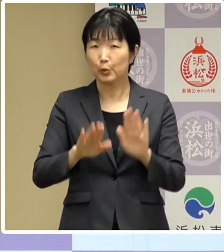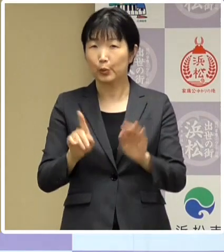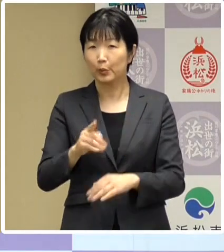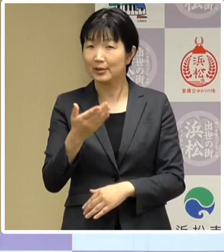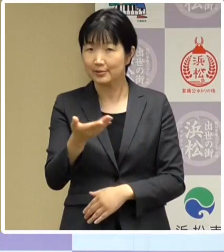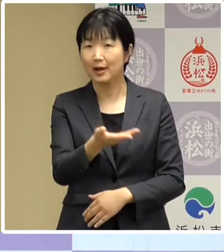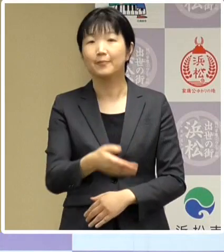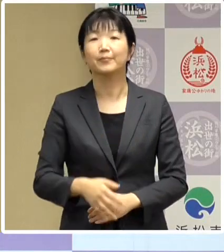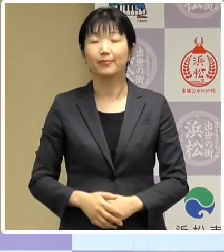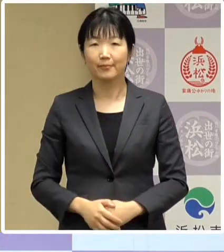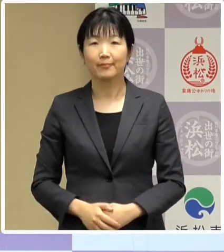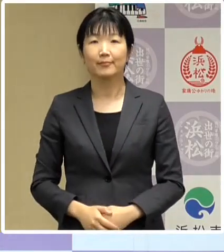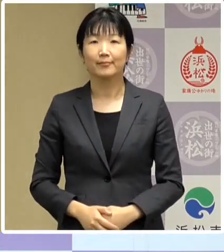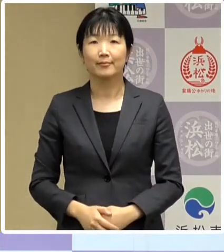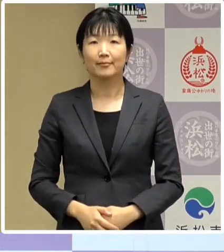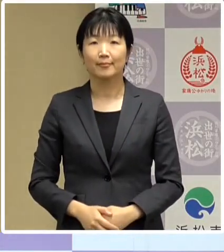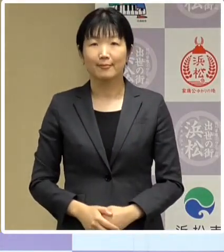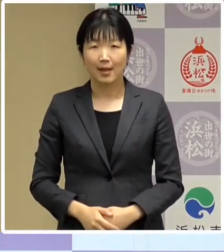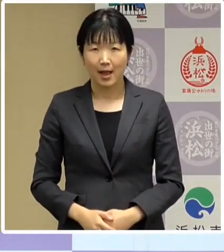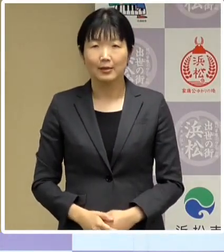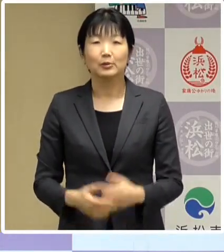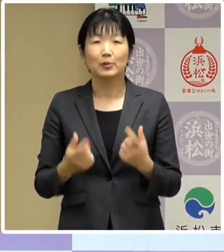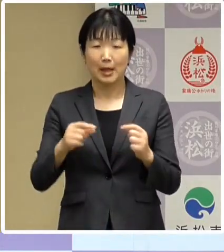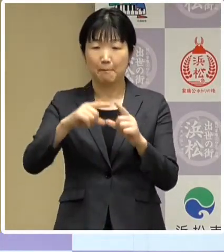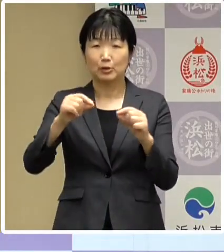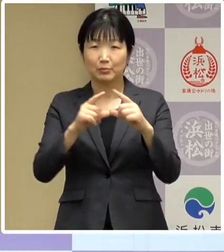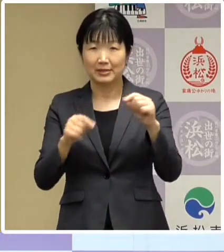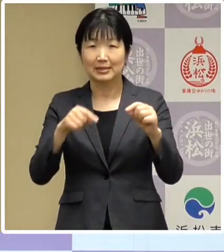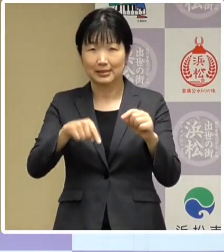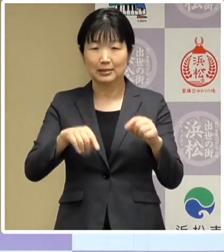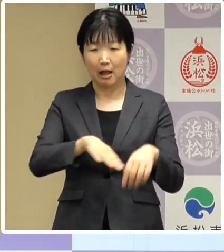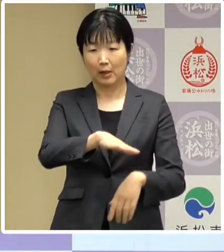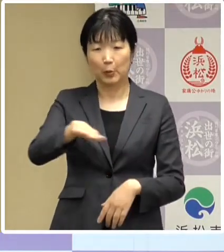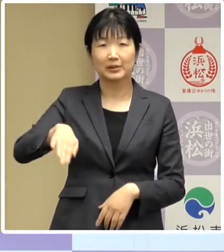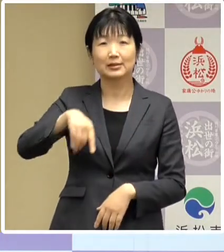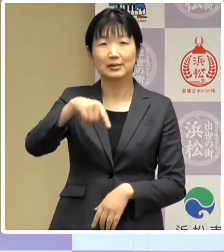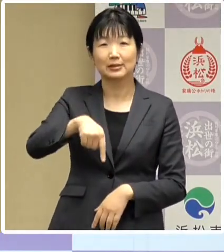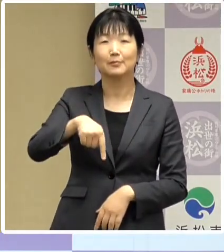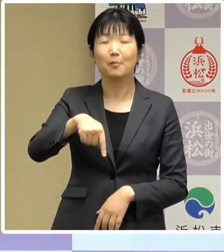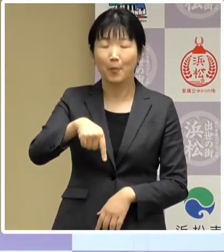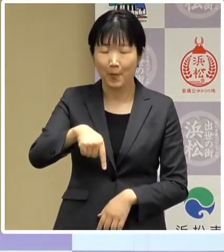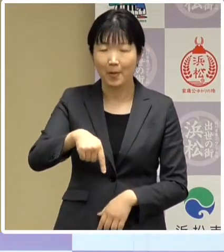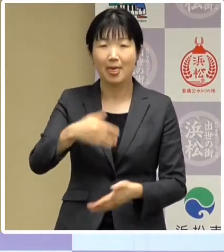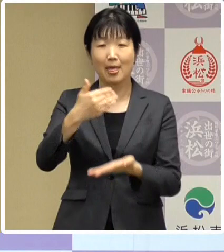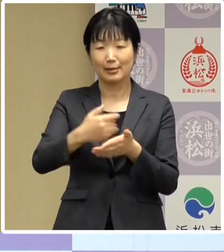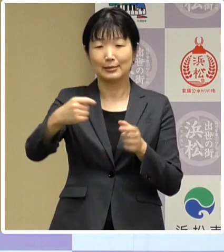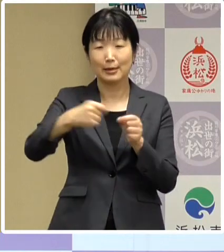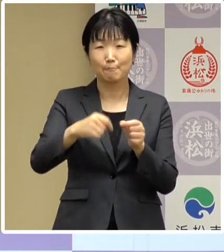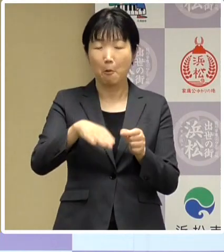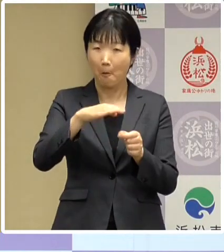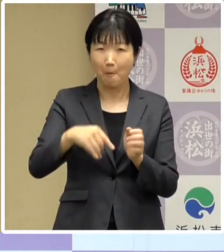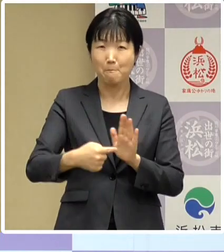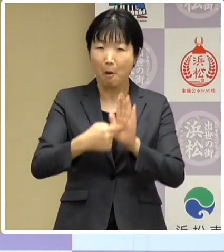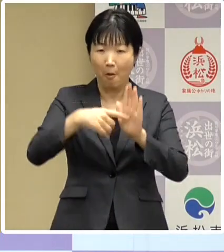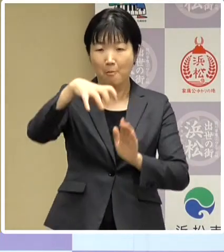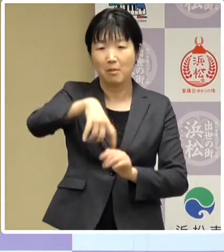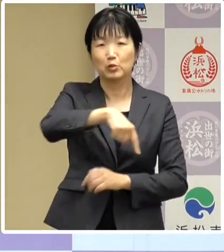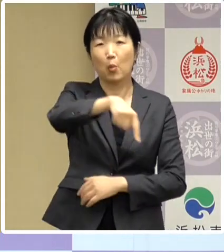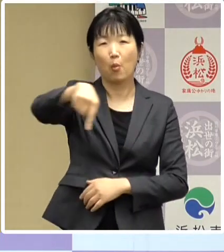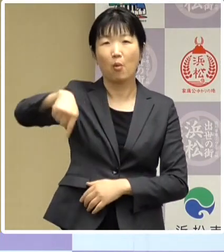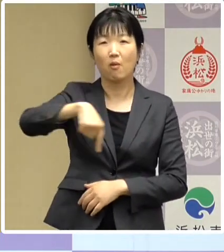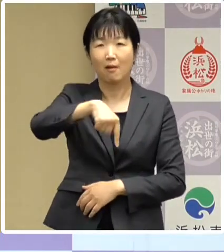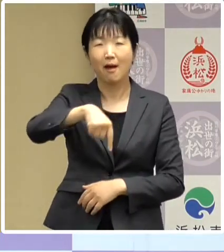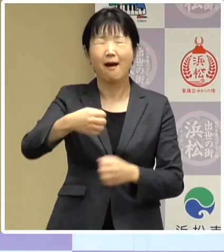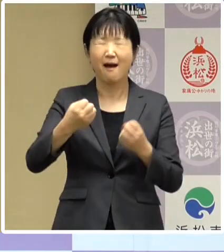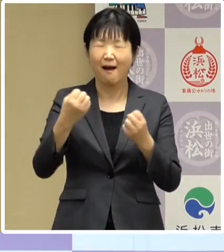はい、まあ、もちろん松尾市の跡地非常にシンボリックな存在でございますので、早くですね、まあ、